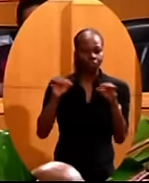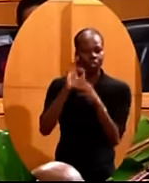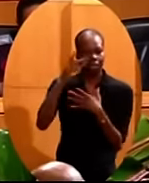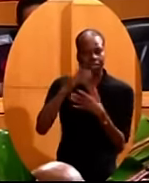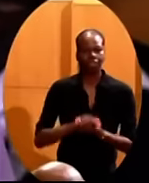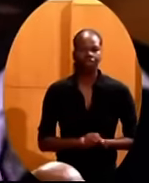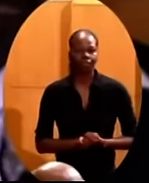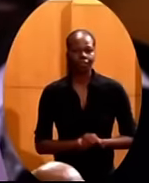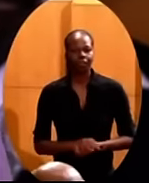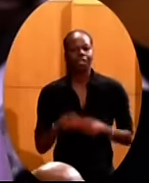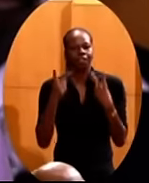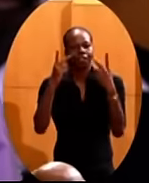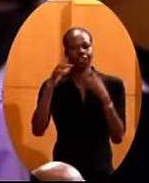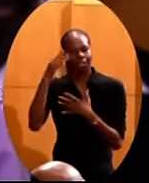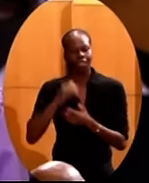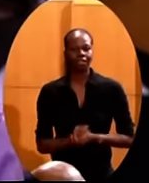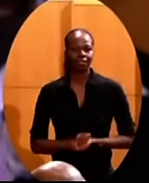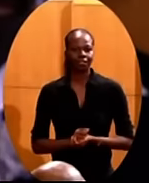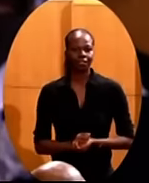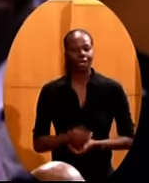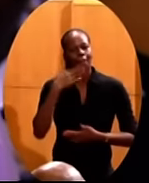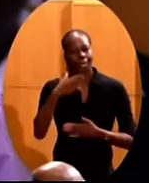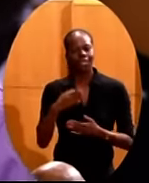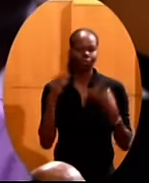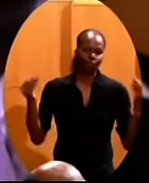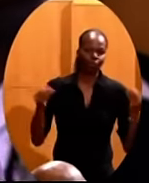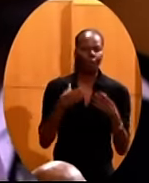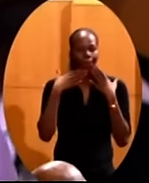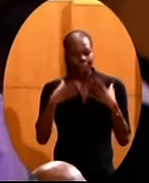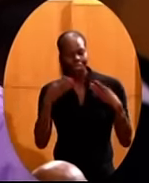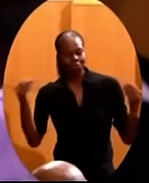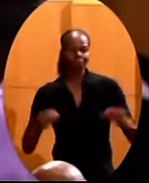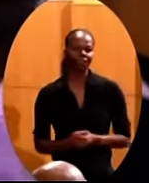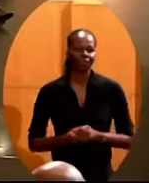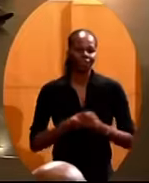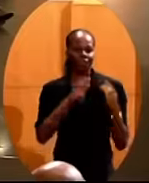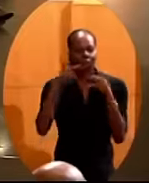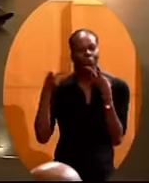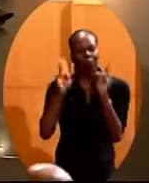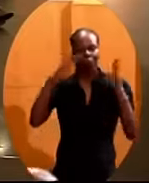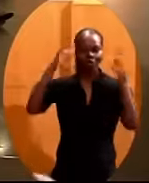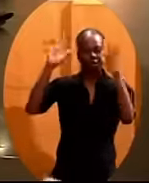Martinique vive la Martinique mer pile mer cha